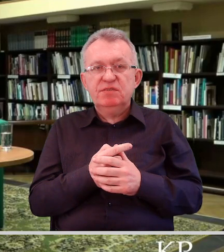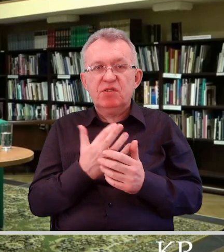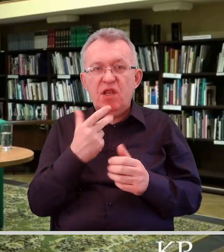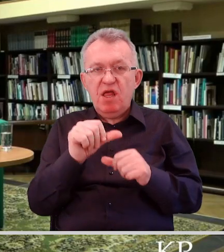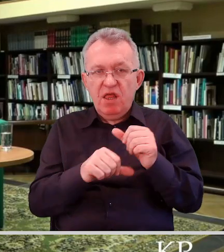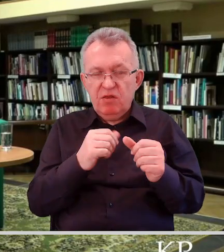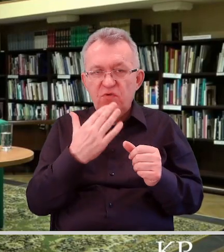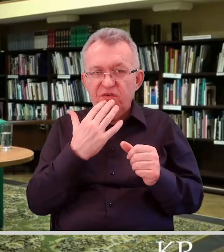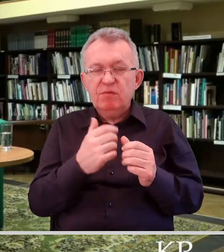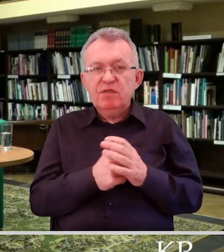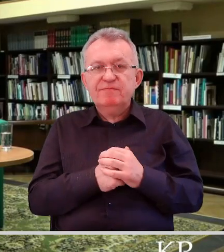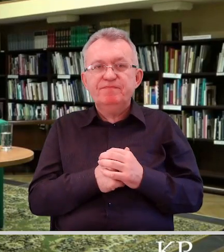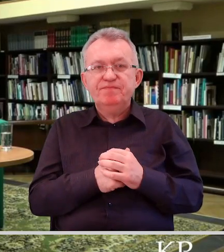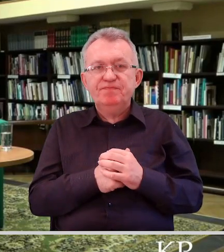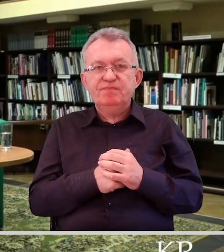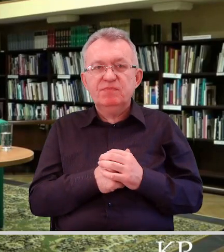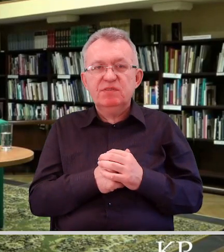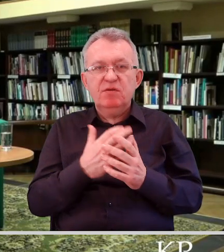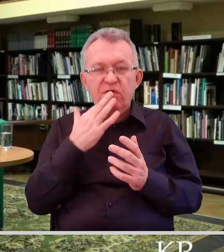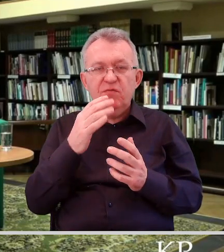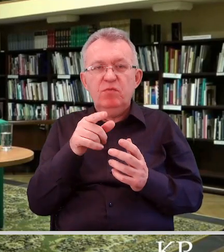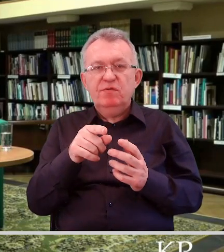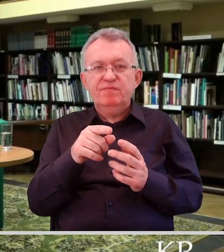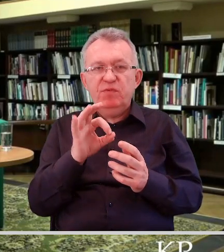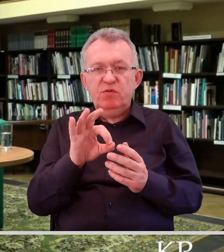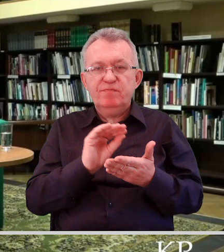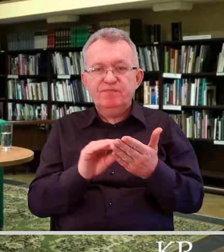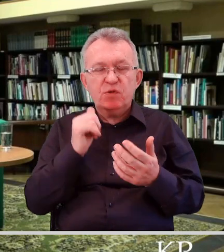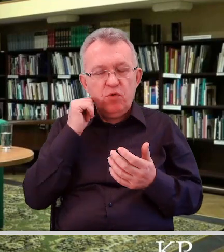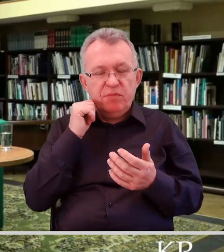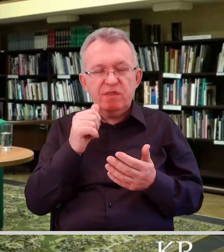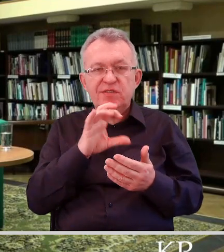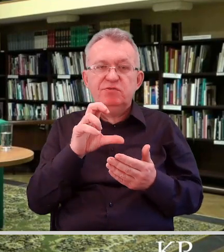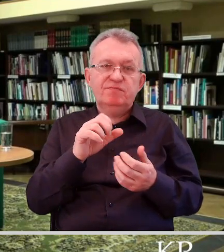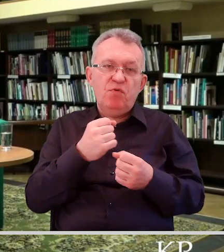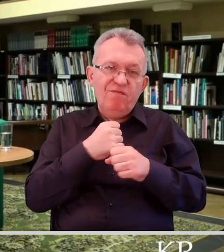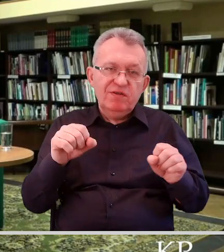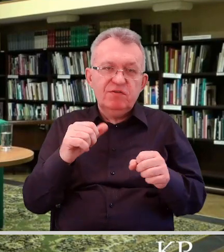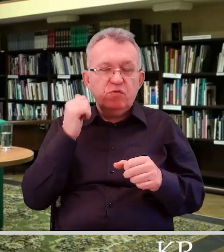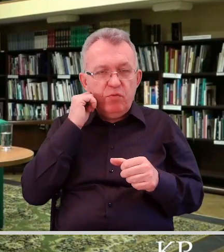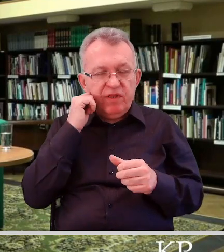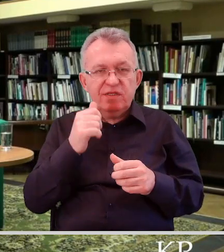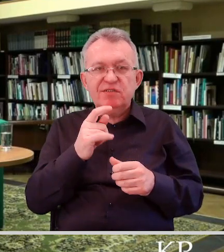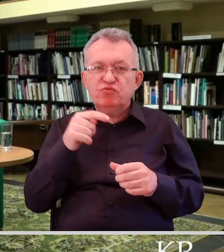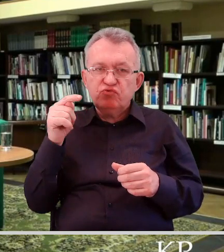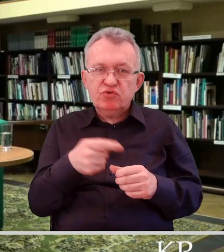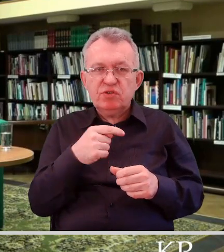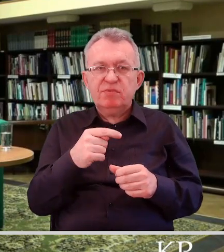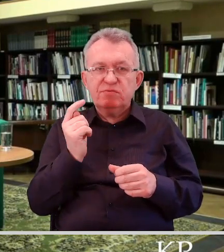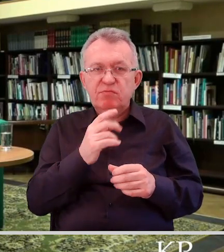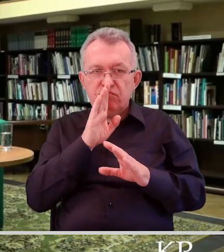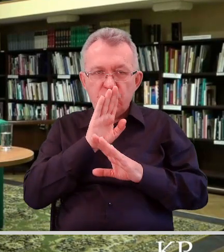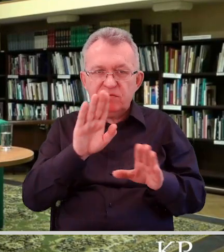lat mówimy też, zajmując się twórczością kobiet czy feminizmem, że trzeba no właśnie